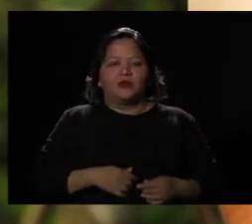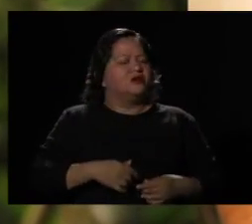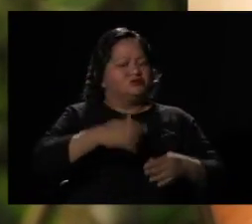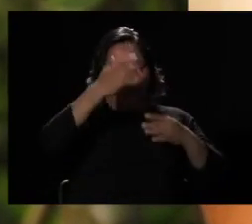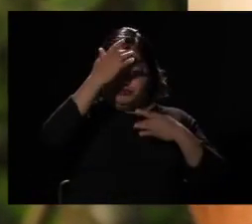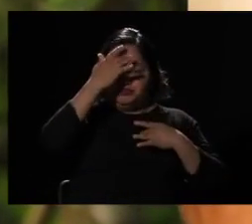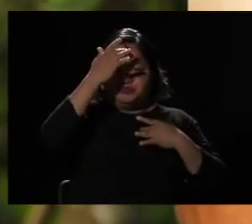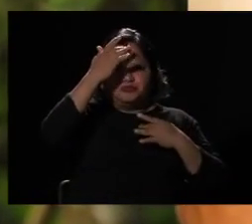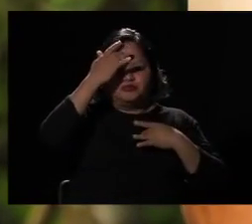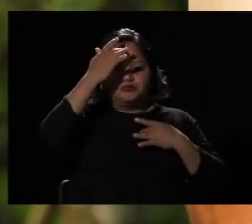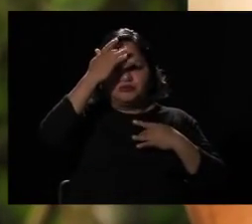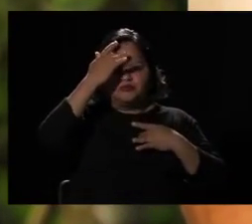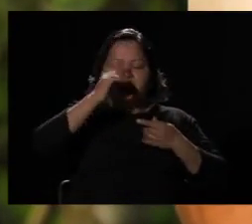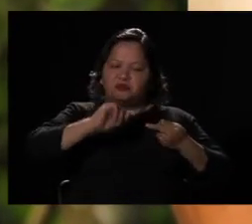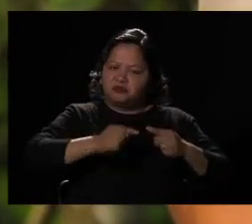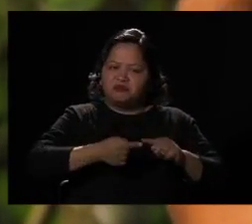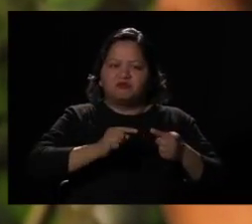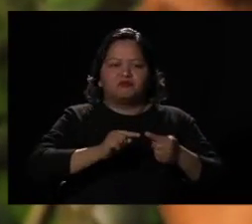gef anti